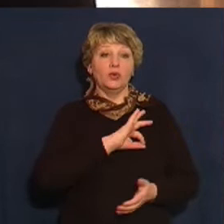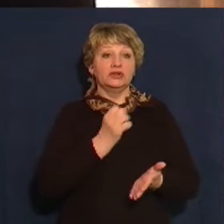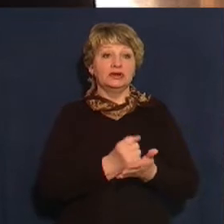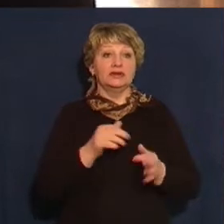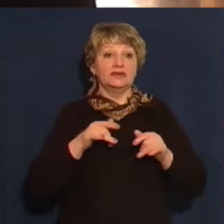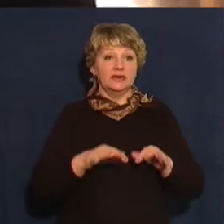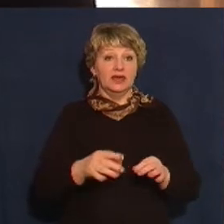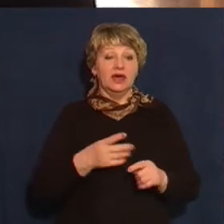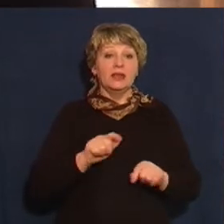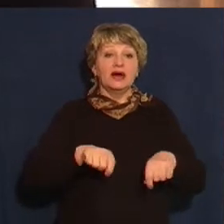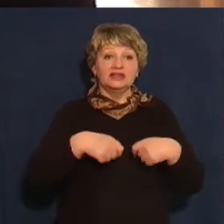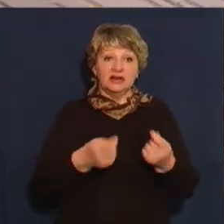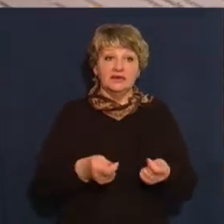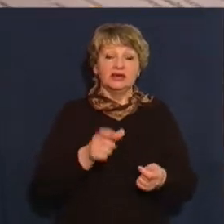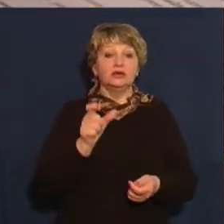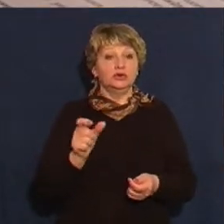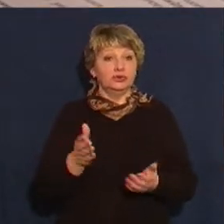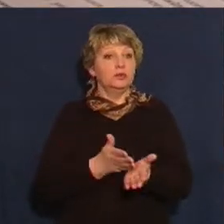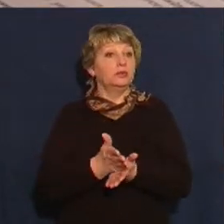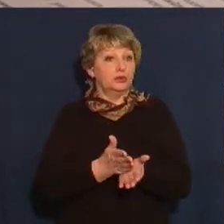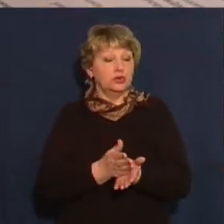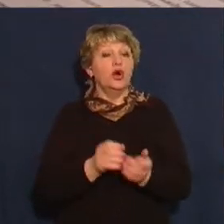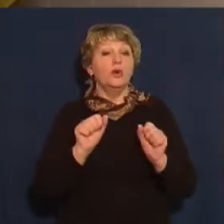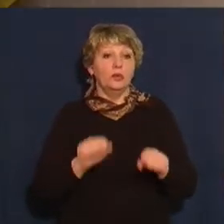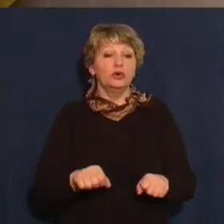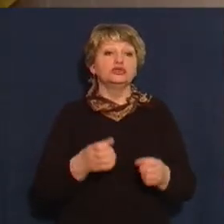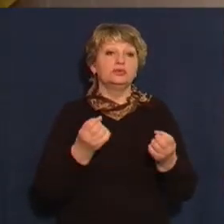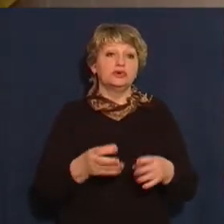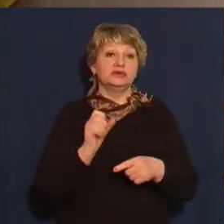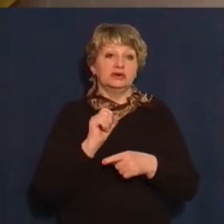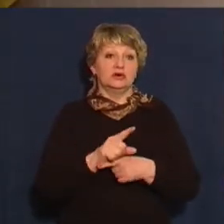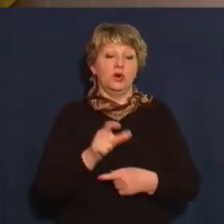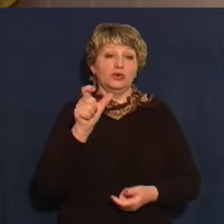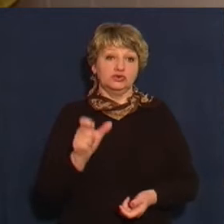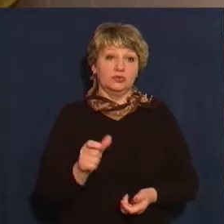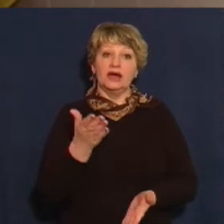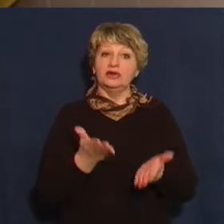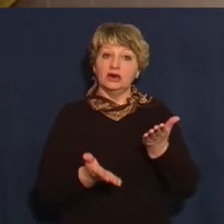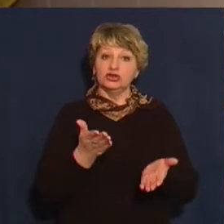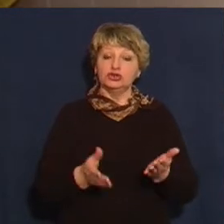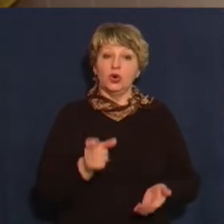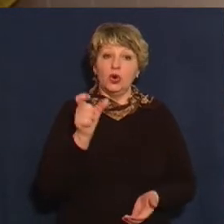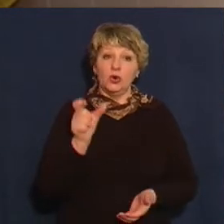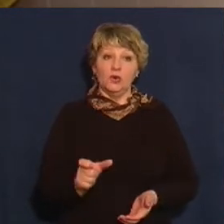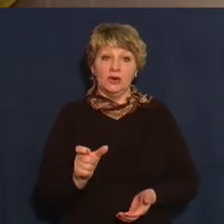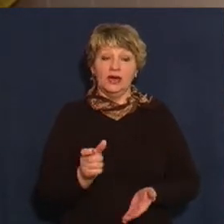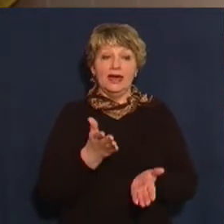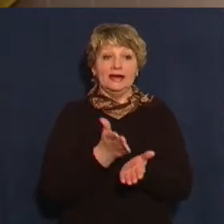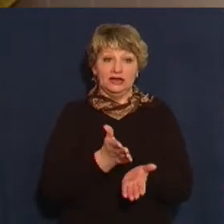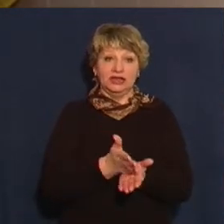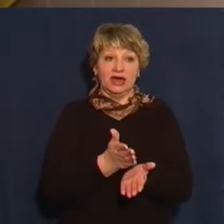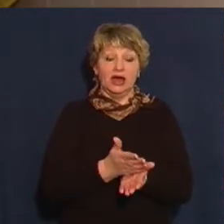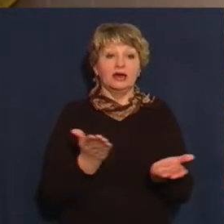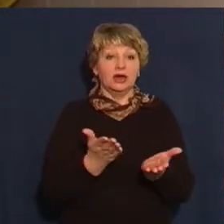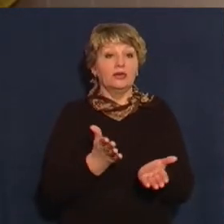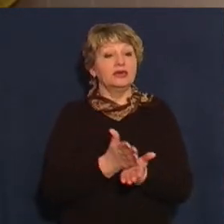Свіренюк. Надавати людям послуги можуть уповноважені особи. Якщо особа є, яка виявляє